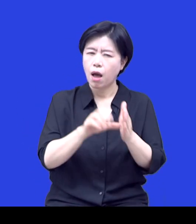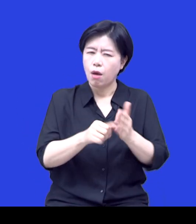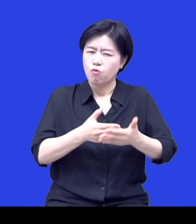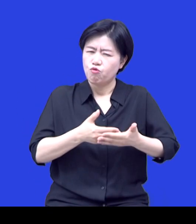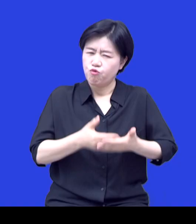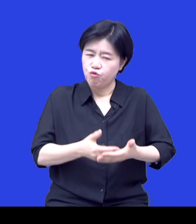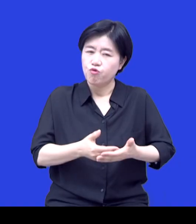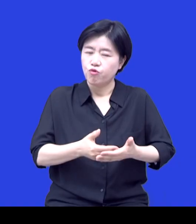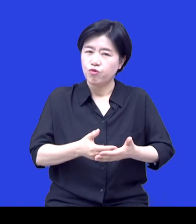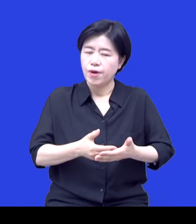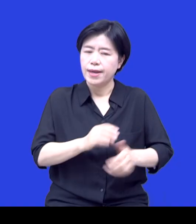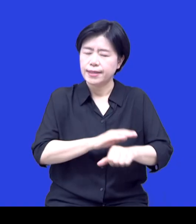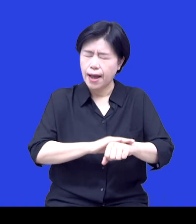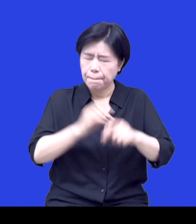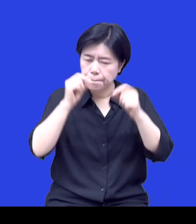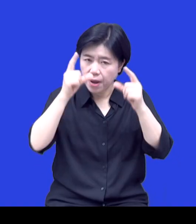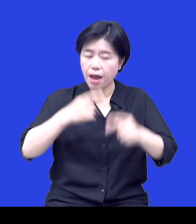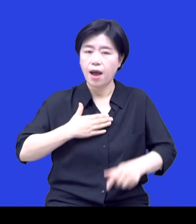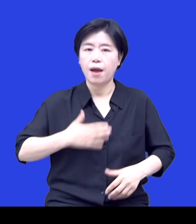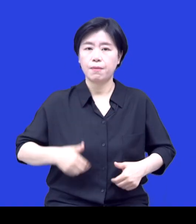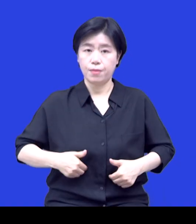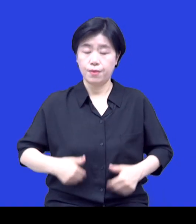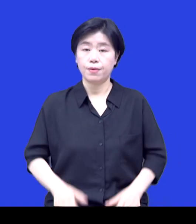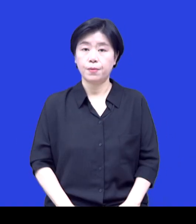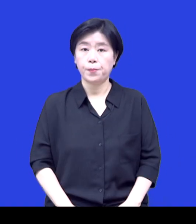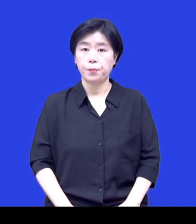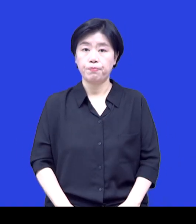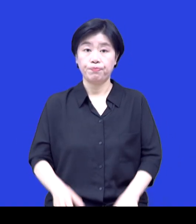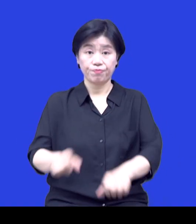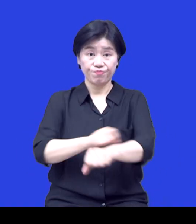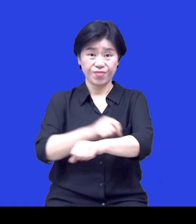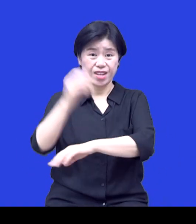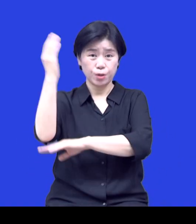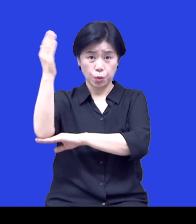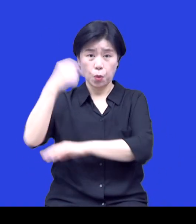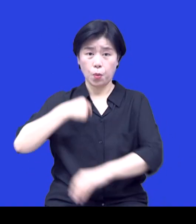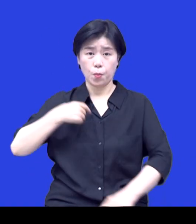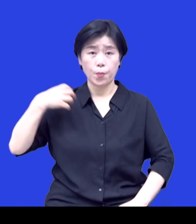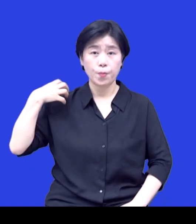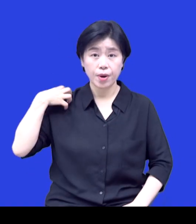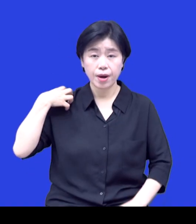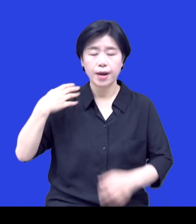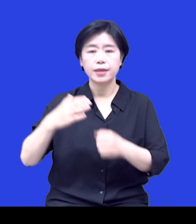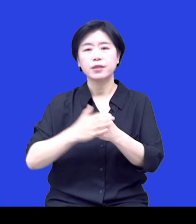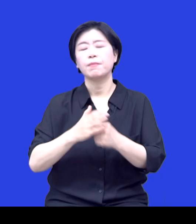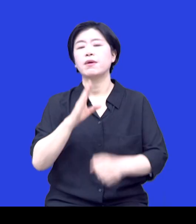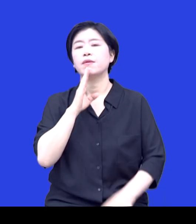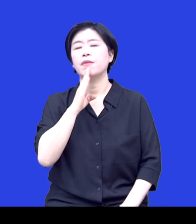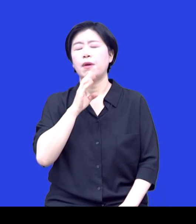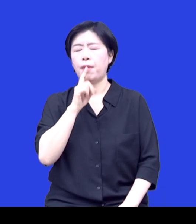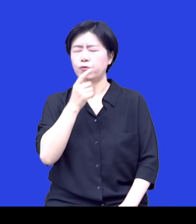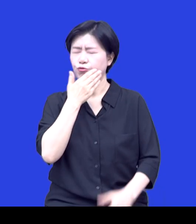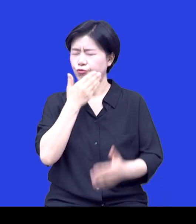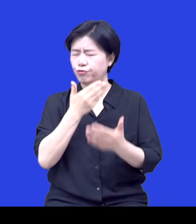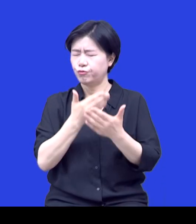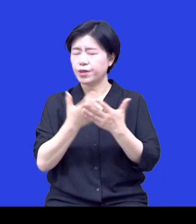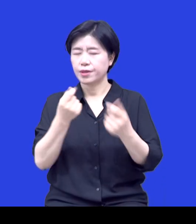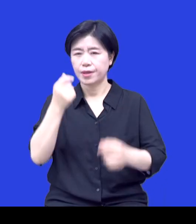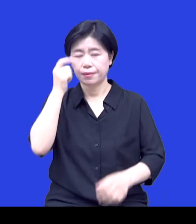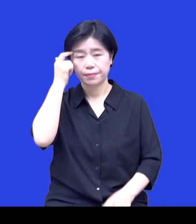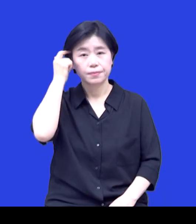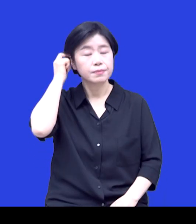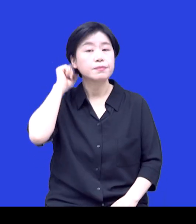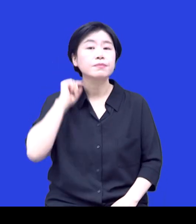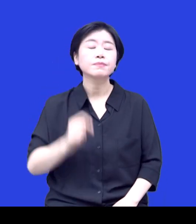저는 정말 깨닫고 살아야 된다고 생각하고 특히 설교하는 사람으로서 네네. 저는 정말 그렇다고 믿어요. 저는 그래서 우리